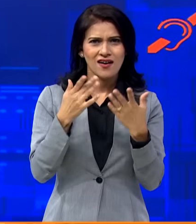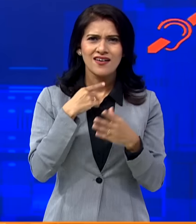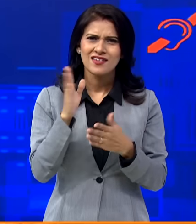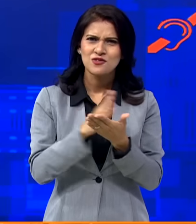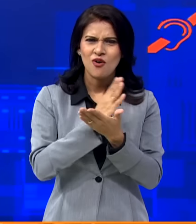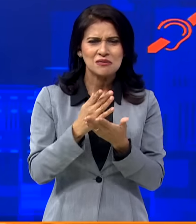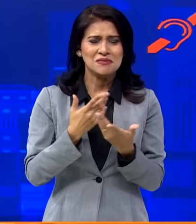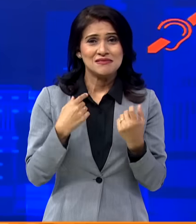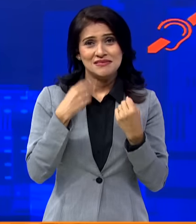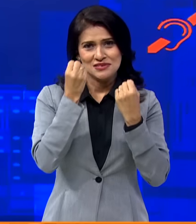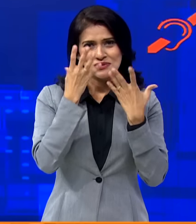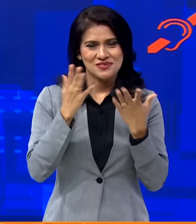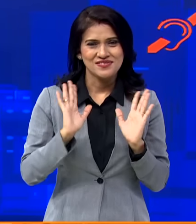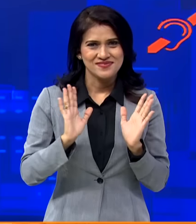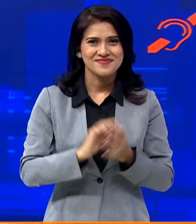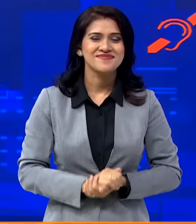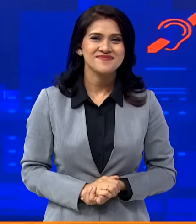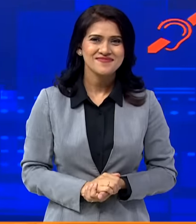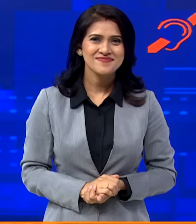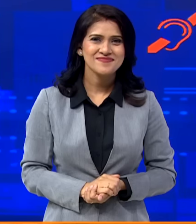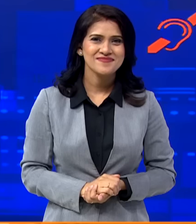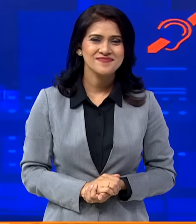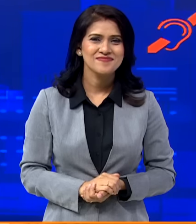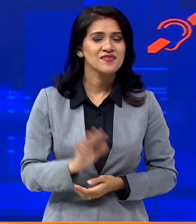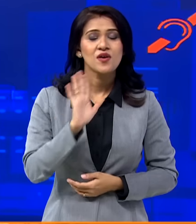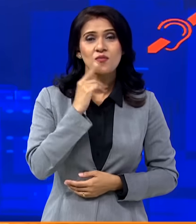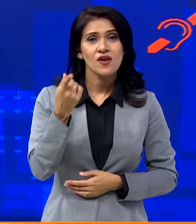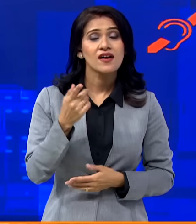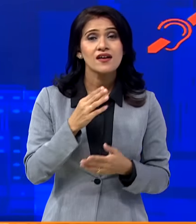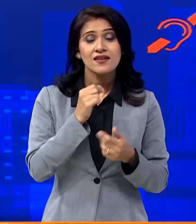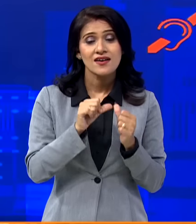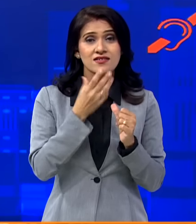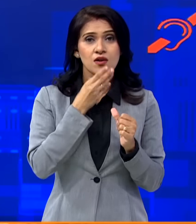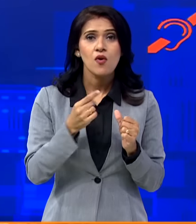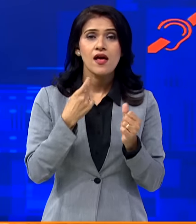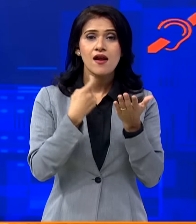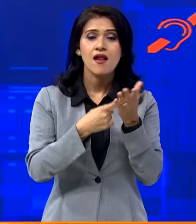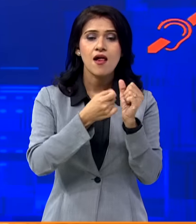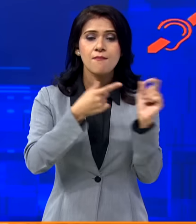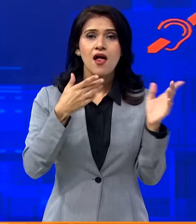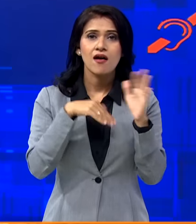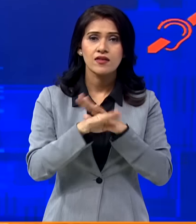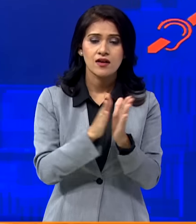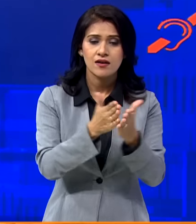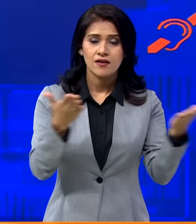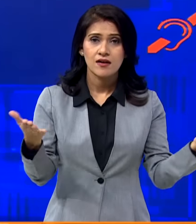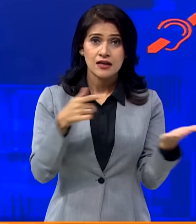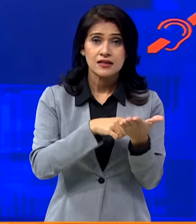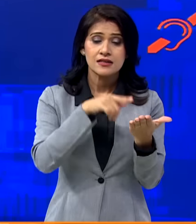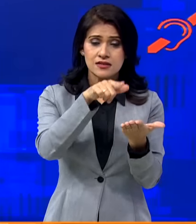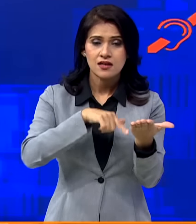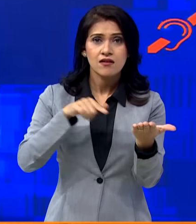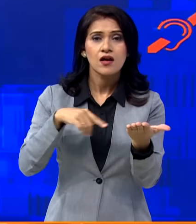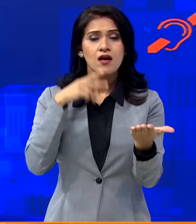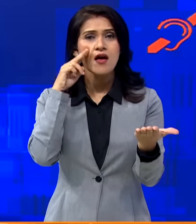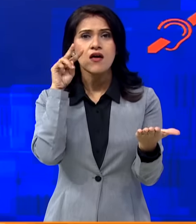तो रजत जी यह तो हमारे यहां रामायण में कहा गया है के हर बात को देखने